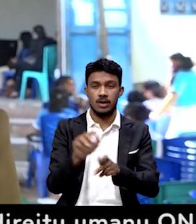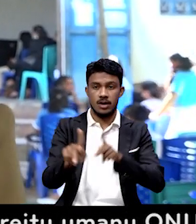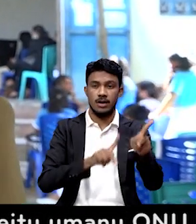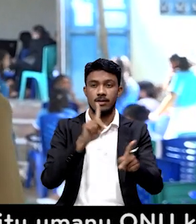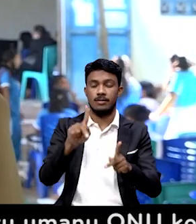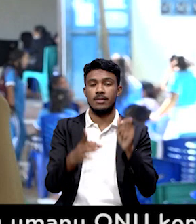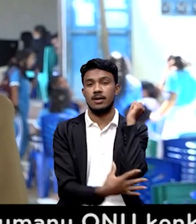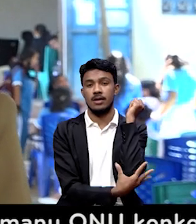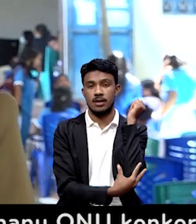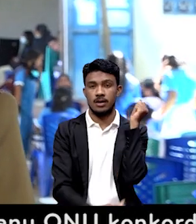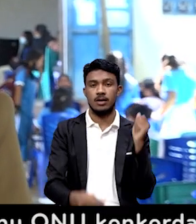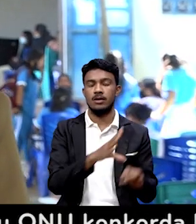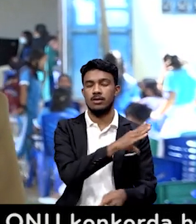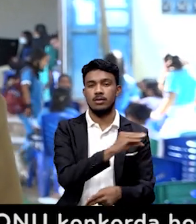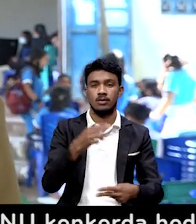mukit